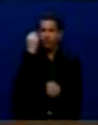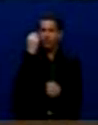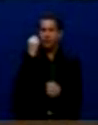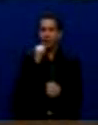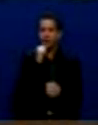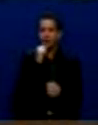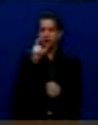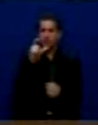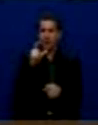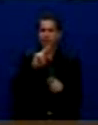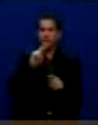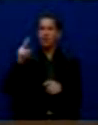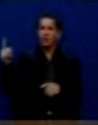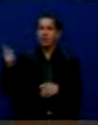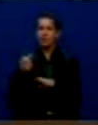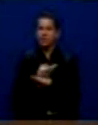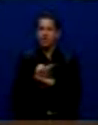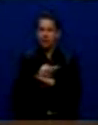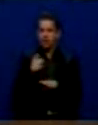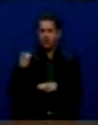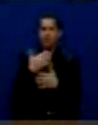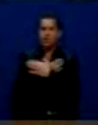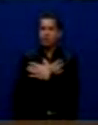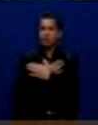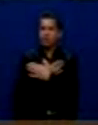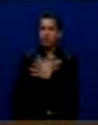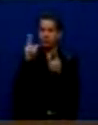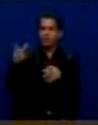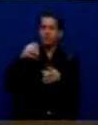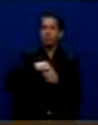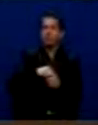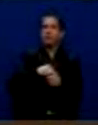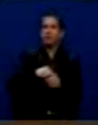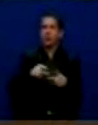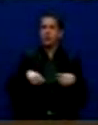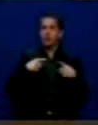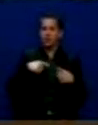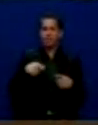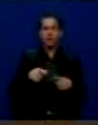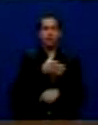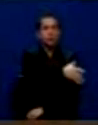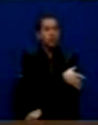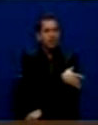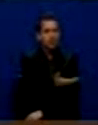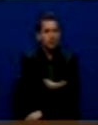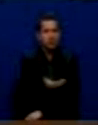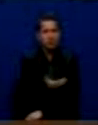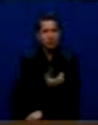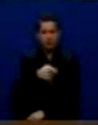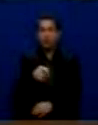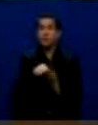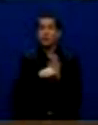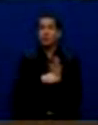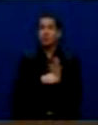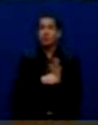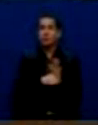Sulin, Tahir Sinanin, të gjitha shtetas të Shqipërisë, të cilët ju bashkuan dhe dhanë jetën në radhët e ushtrisë qlindore të Kosovës. Pra me këtë ligj ata do